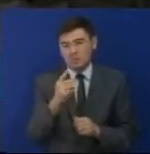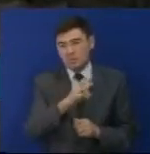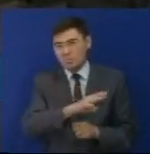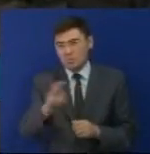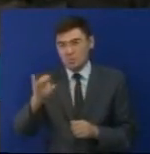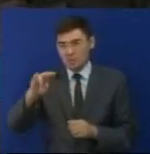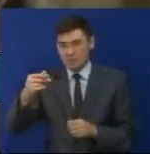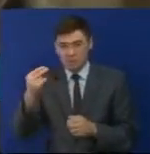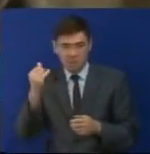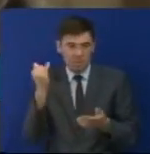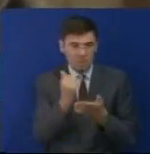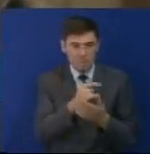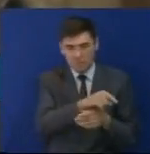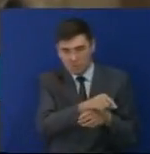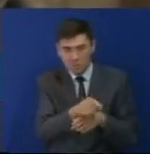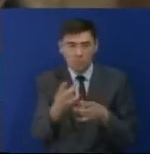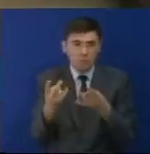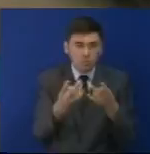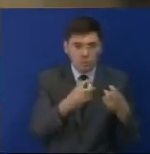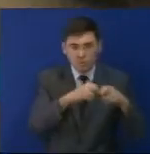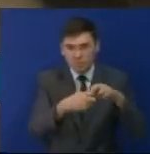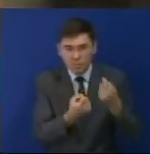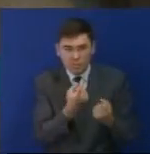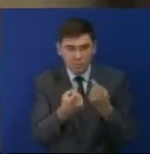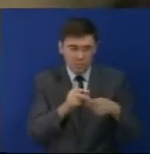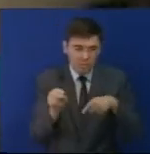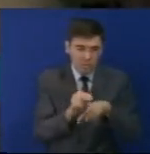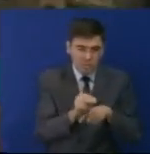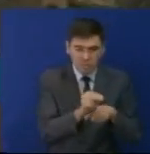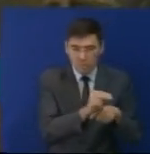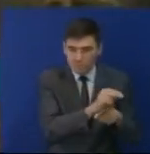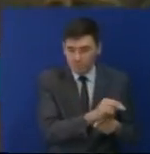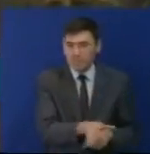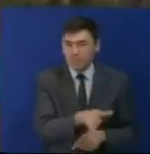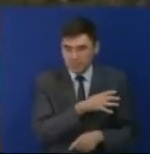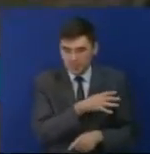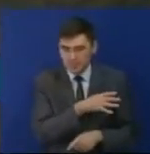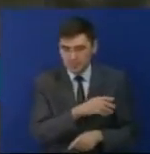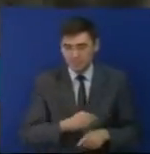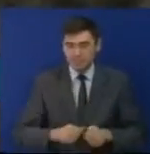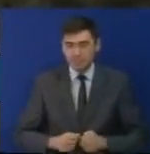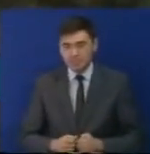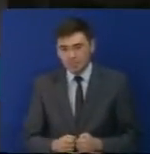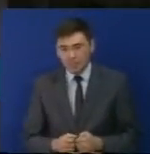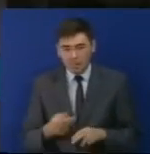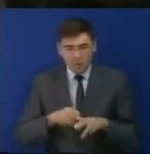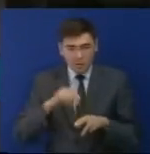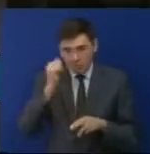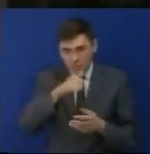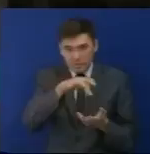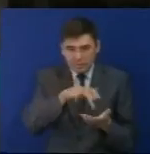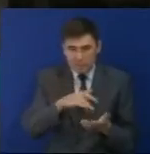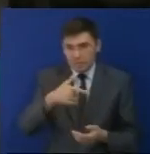қаржы бөлінген. Бұл қаражатқа өзекті мәселелері бар жылу көздері бойынша жұмыстар жүргізілді. Осыған байланысты бұл жолы